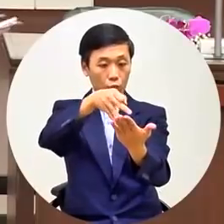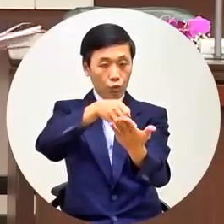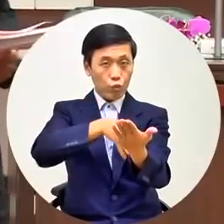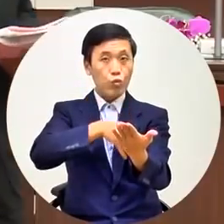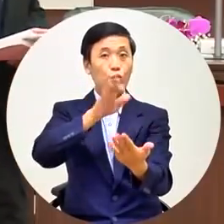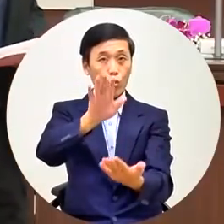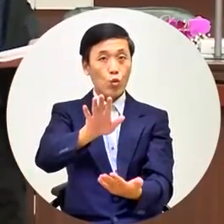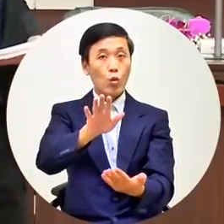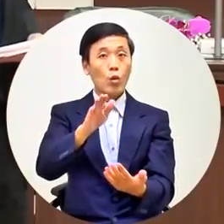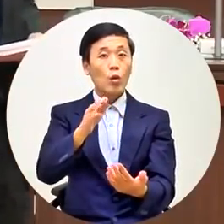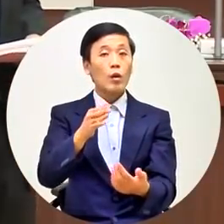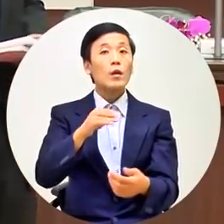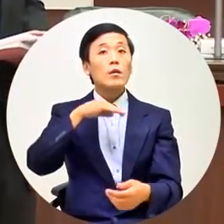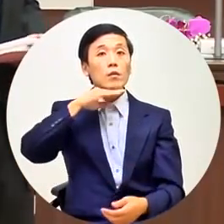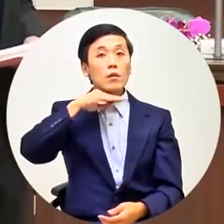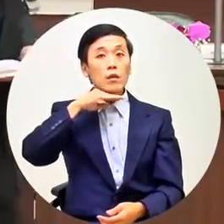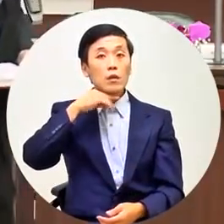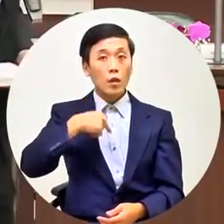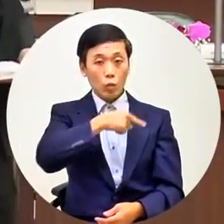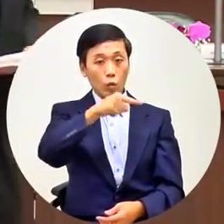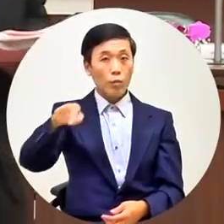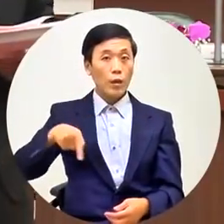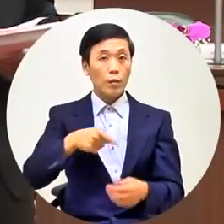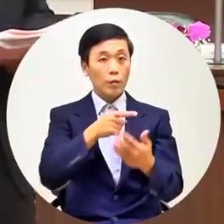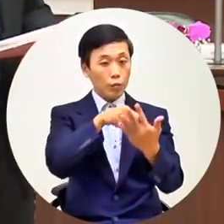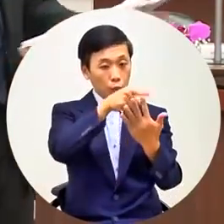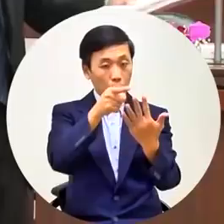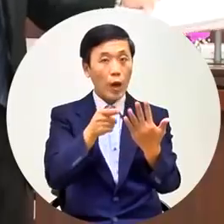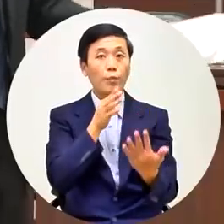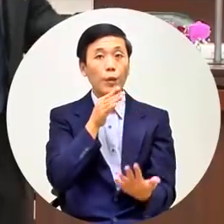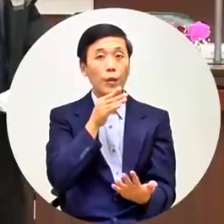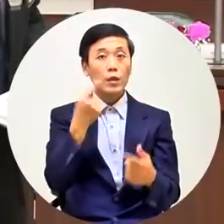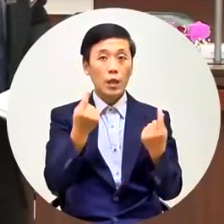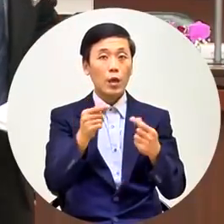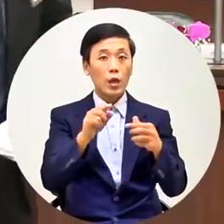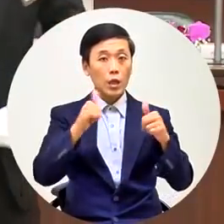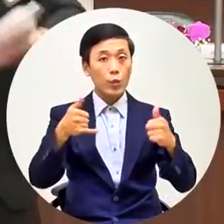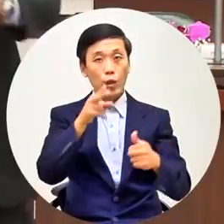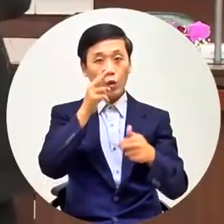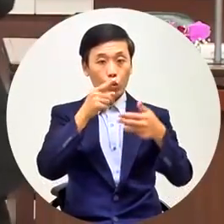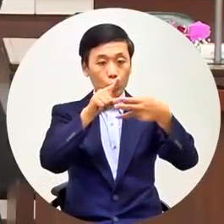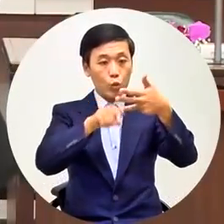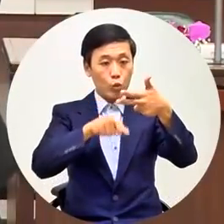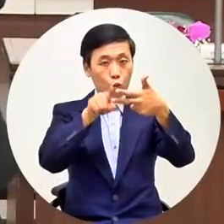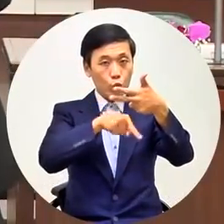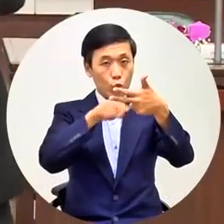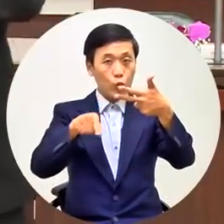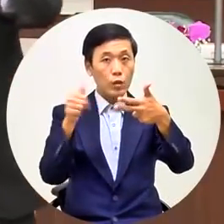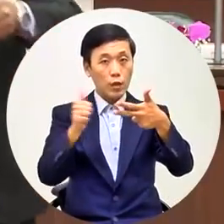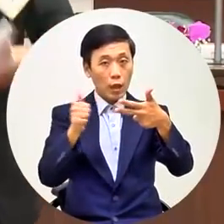呢，我们会一一唱名哦。比如说我们朱信强议员，我们唱名的时候就请我们的朱信强议员呢，就到我们那